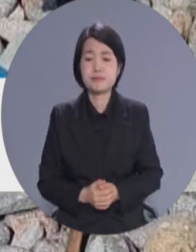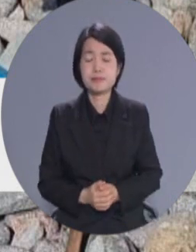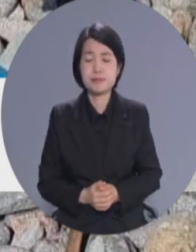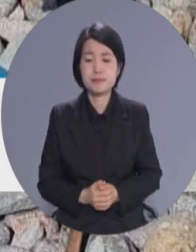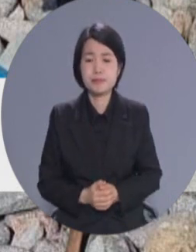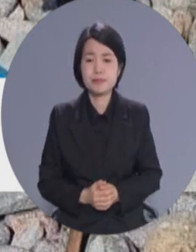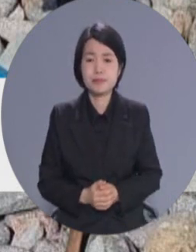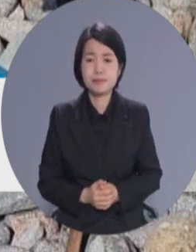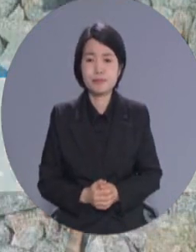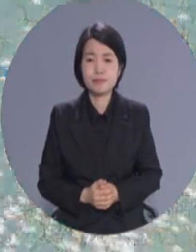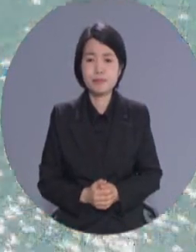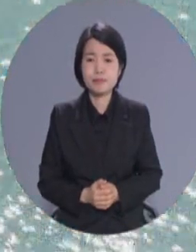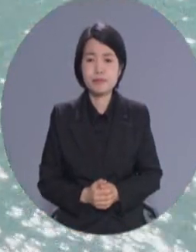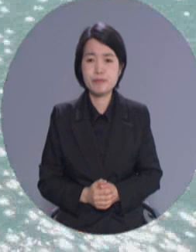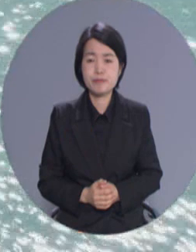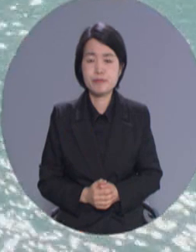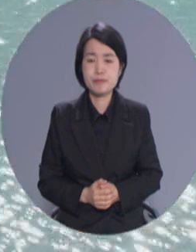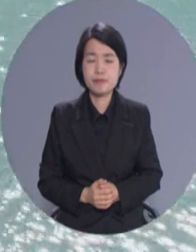보도입니다.